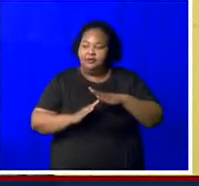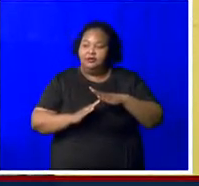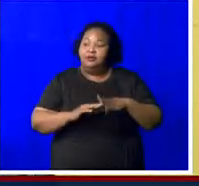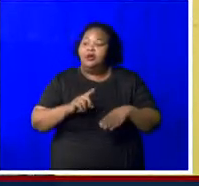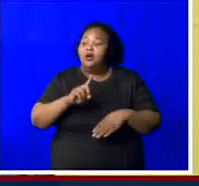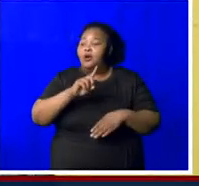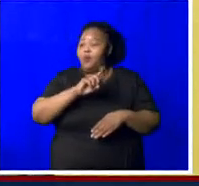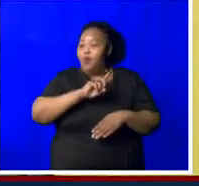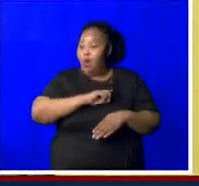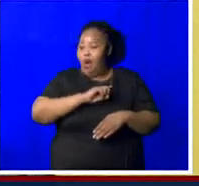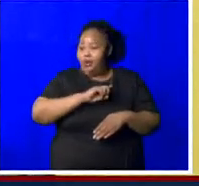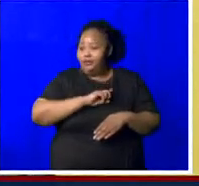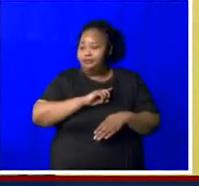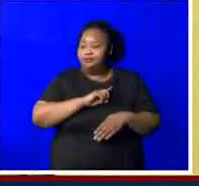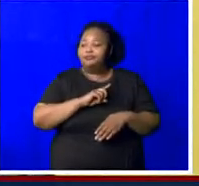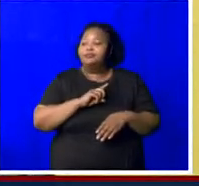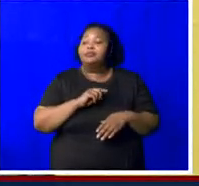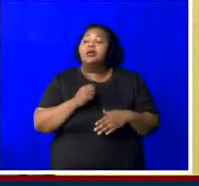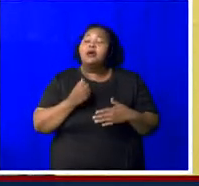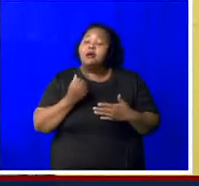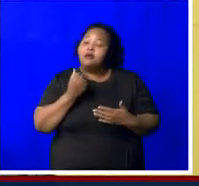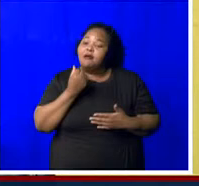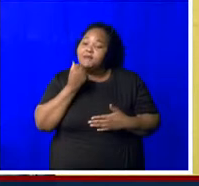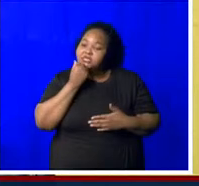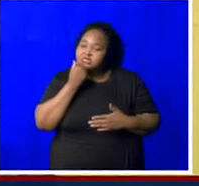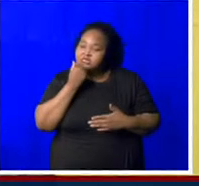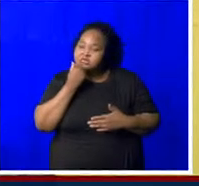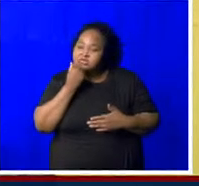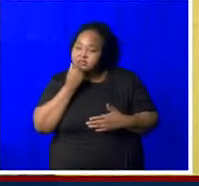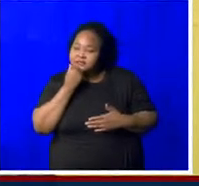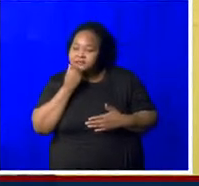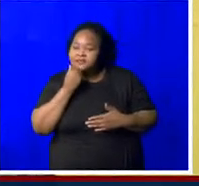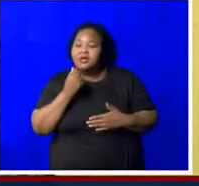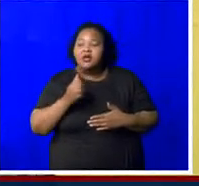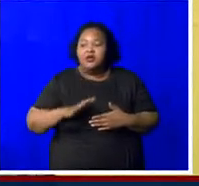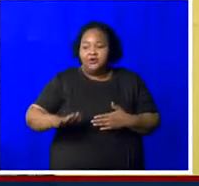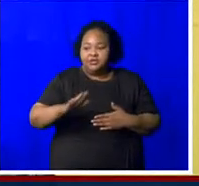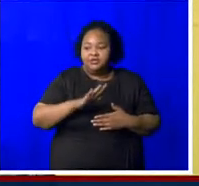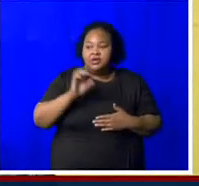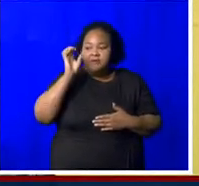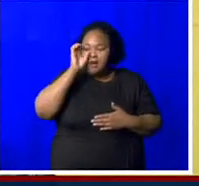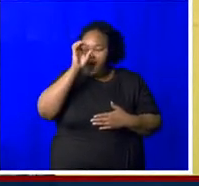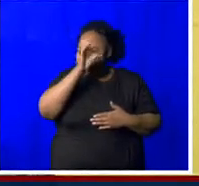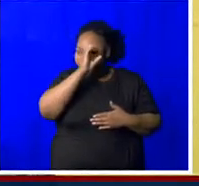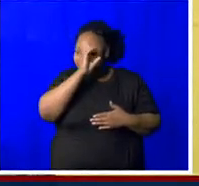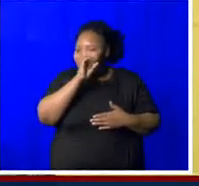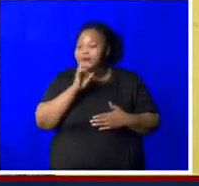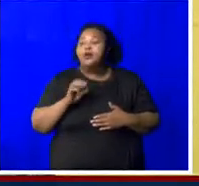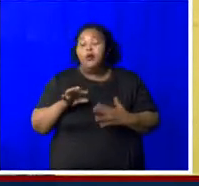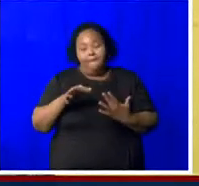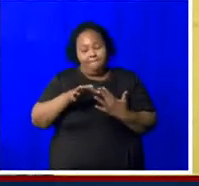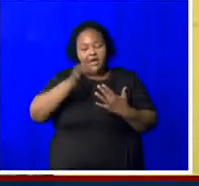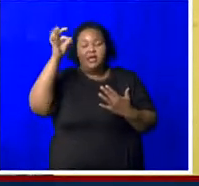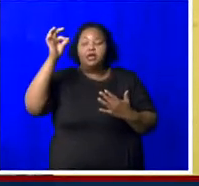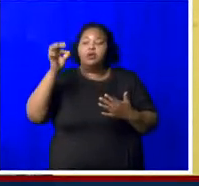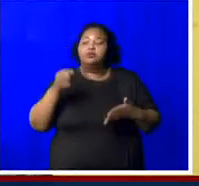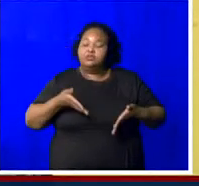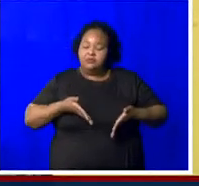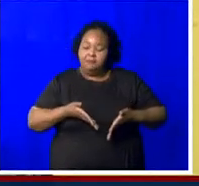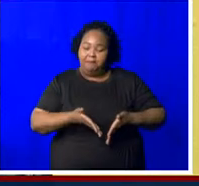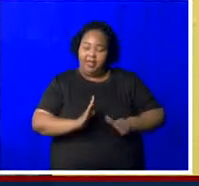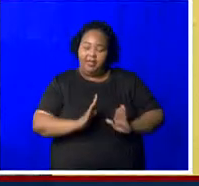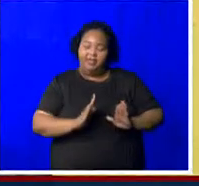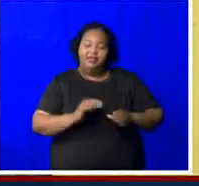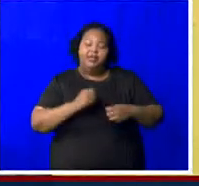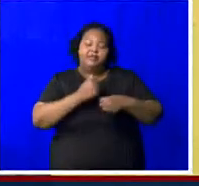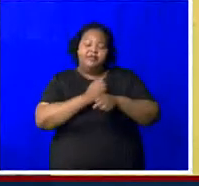ikakhulukati sub-region yaseMankayane. Sikhutalwande nje sithe wena waphakade khula mlisa